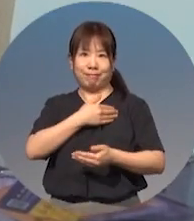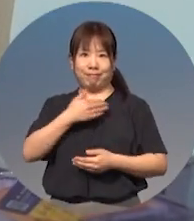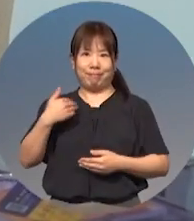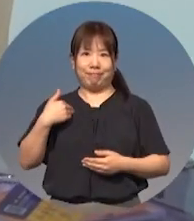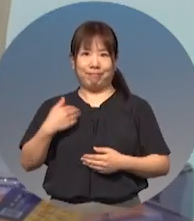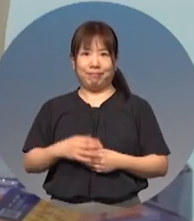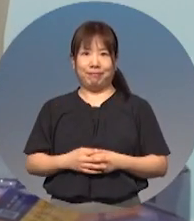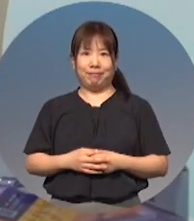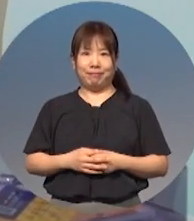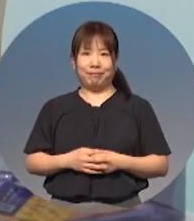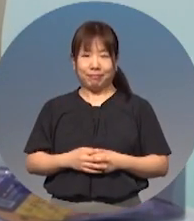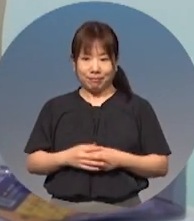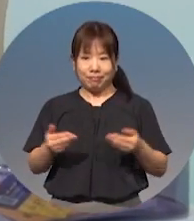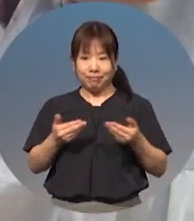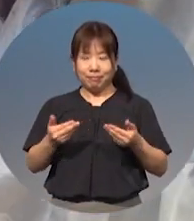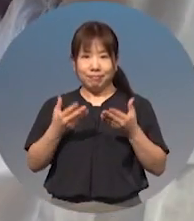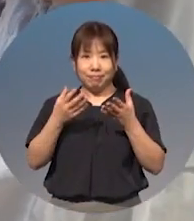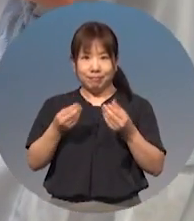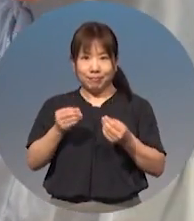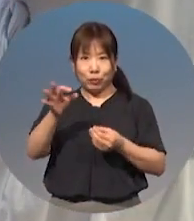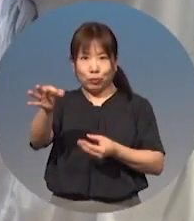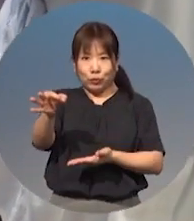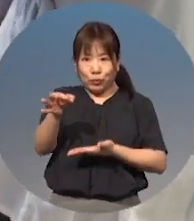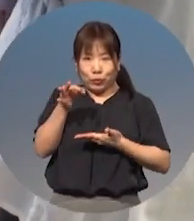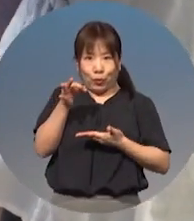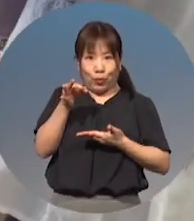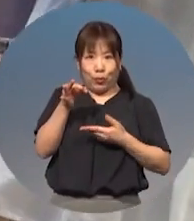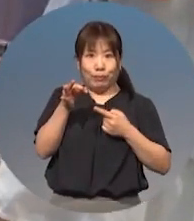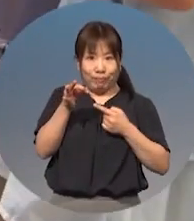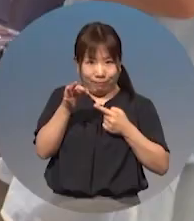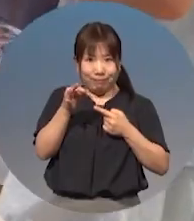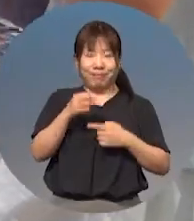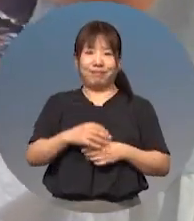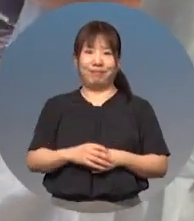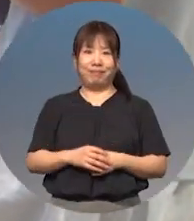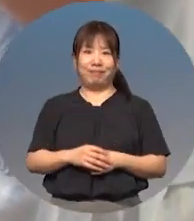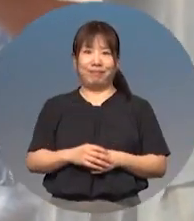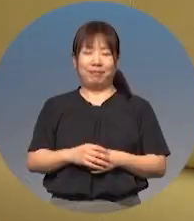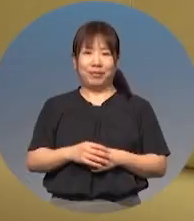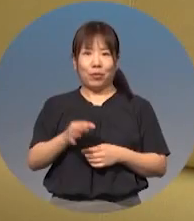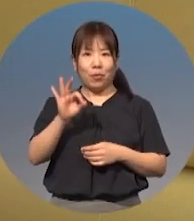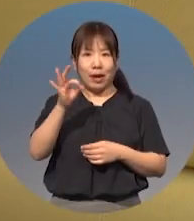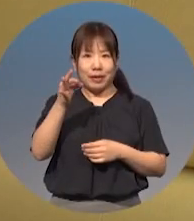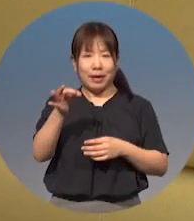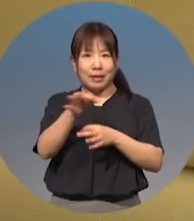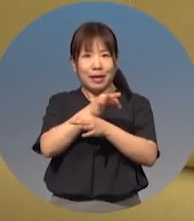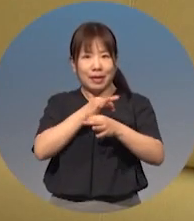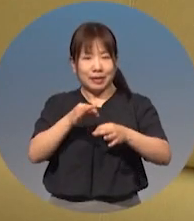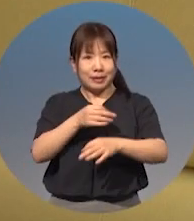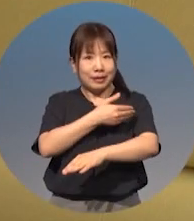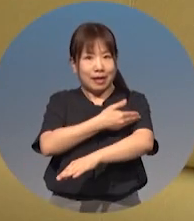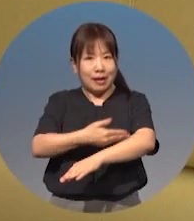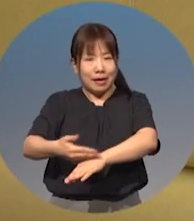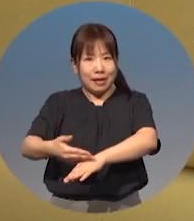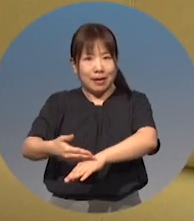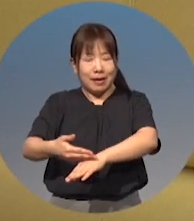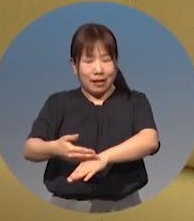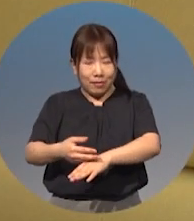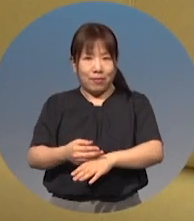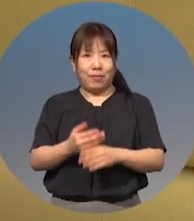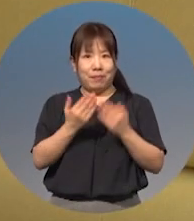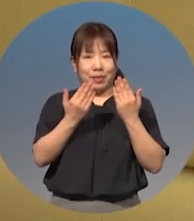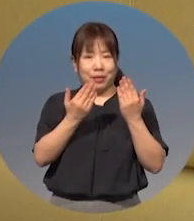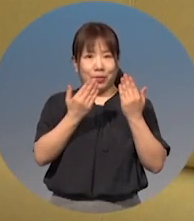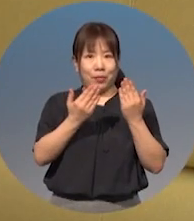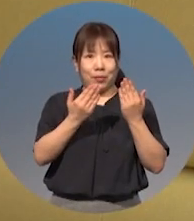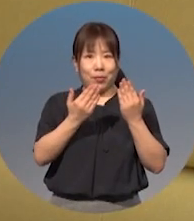職業を体験すると疑似通貨でお給料をもらうことができますそういった一連の流れを体験することによって支え合って